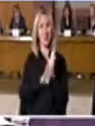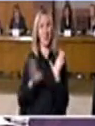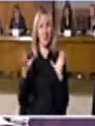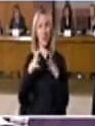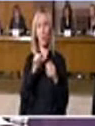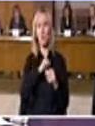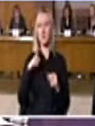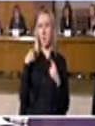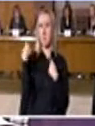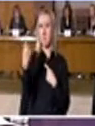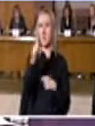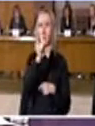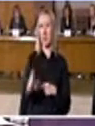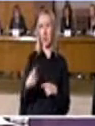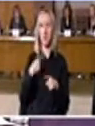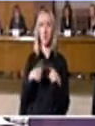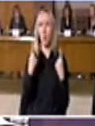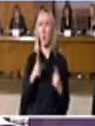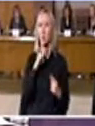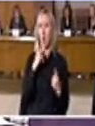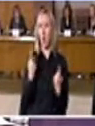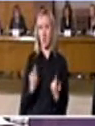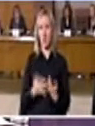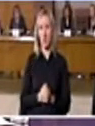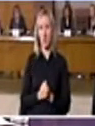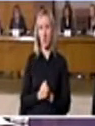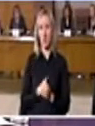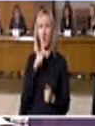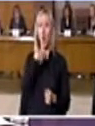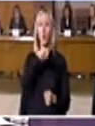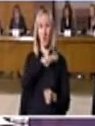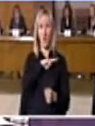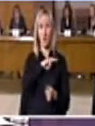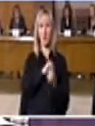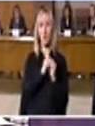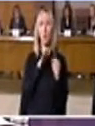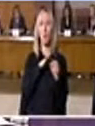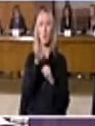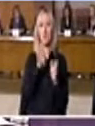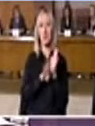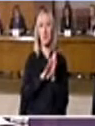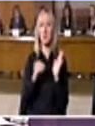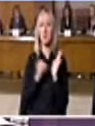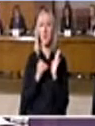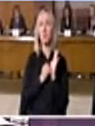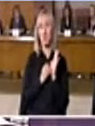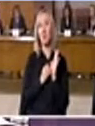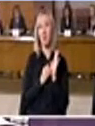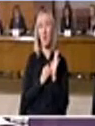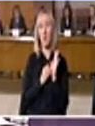grupe same krive za položaj u kome se nalaze i da odgovornost za borbu protiv diskriminacije treba